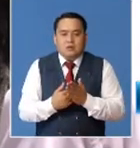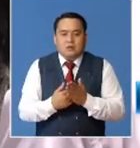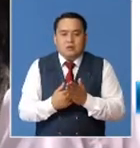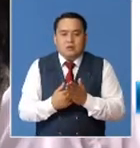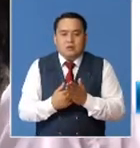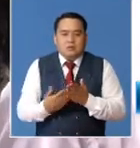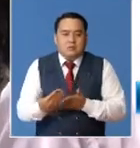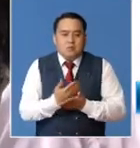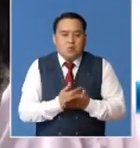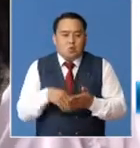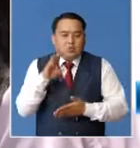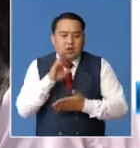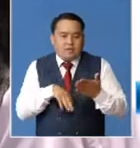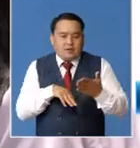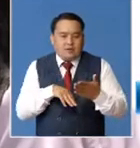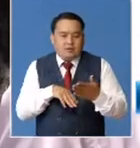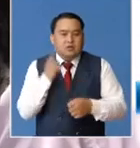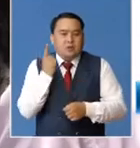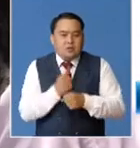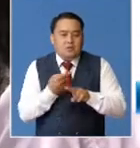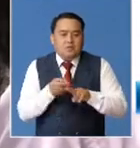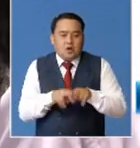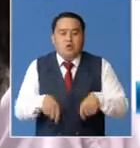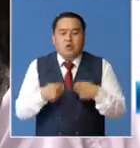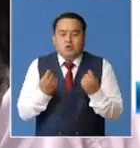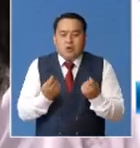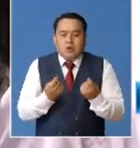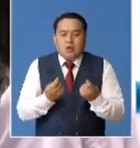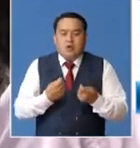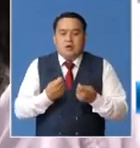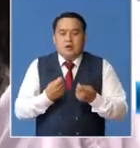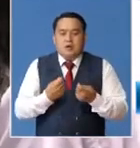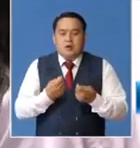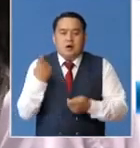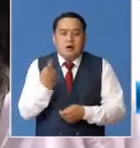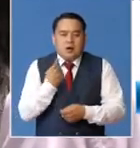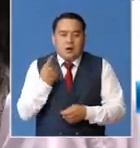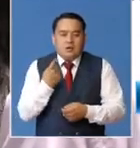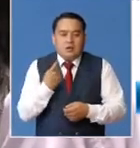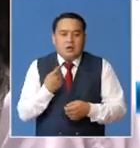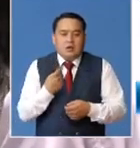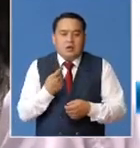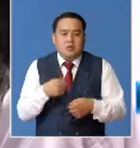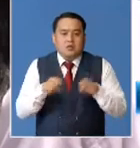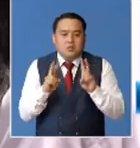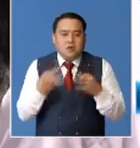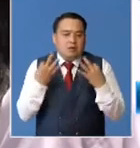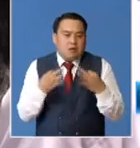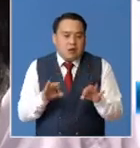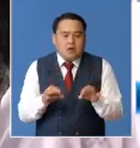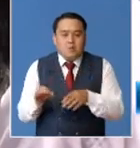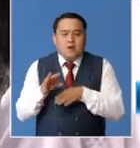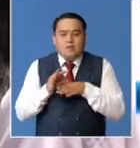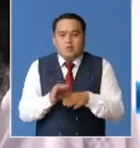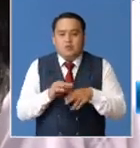налагается сбор. Чтобы не допустить данного нарушения, владельцы автотранспортных средств должны получать специальное разрешение, которое проводится